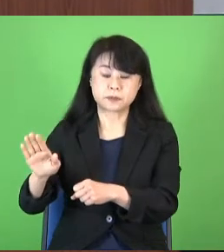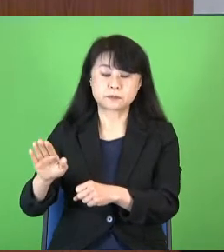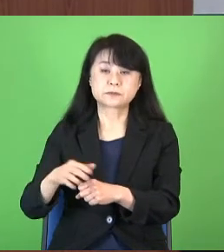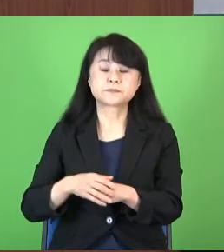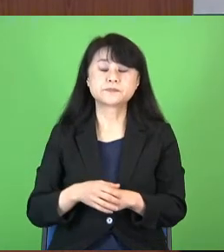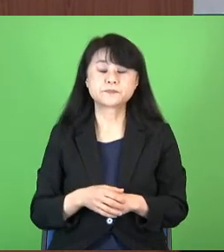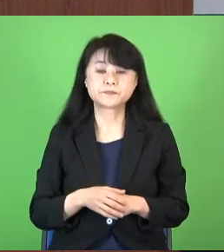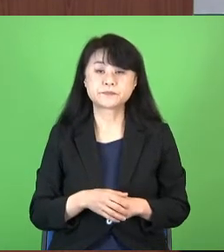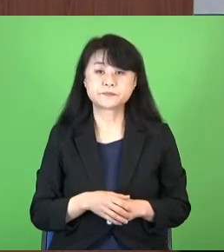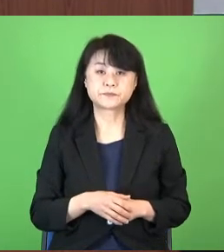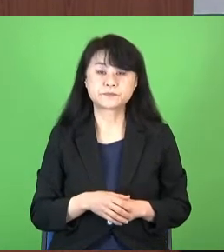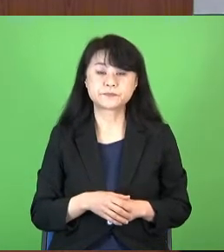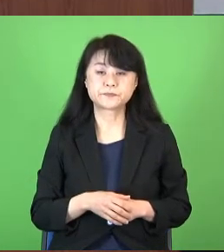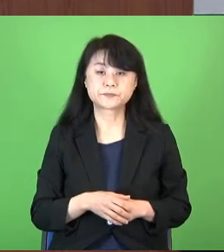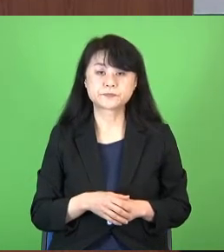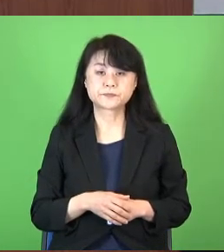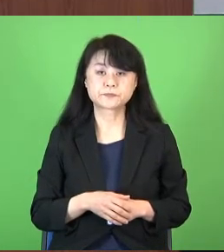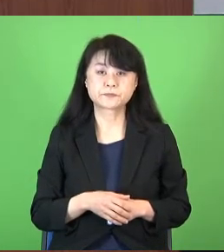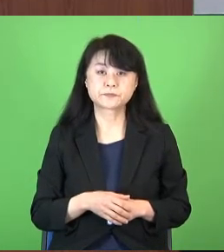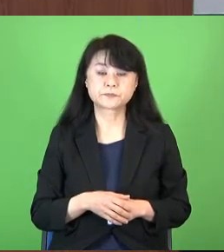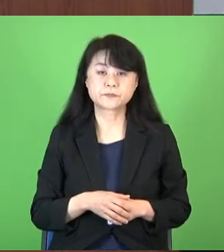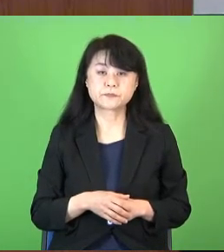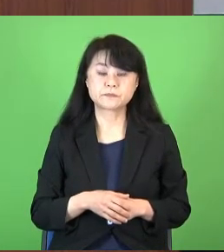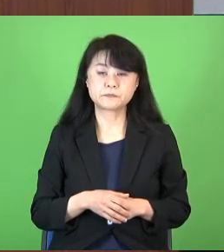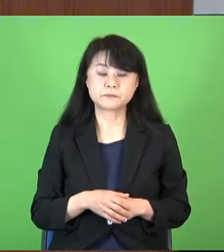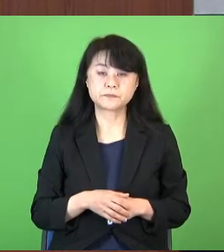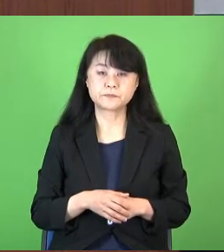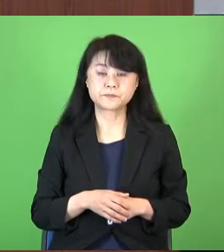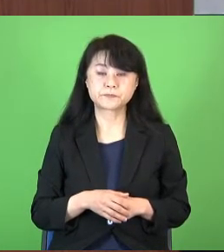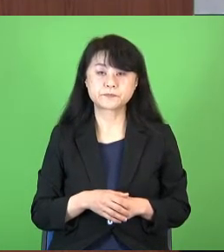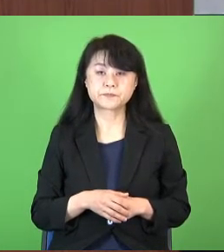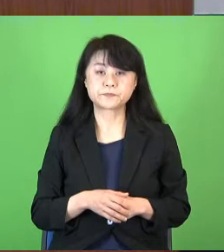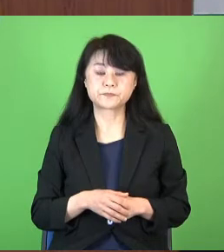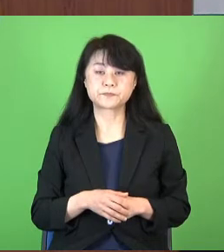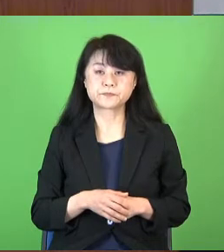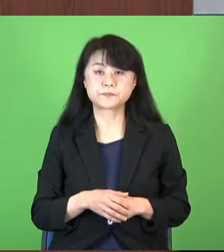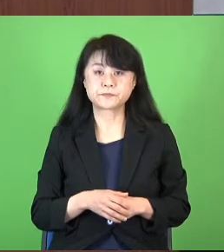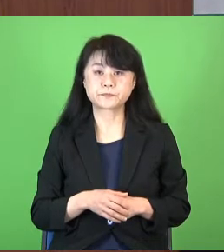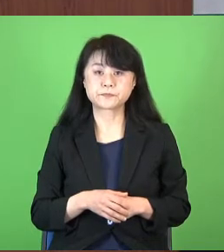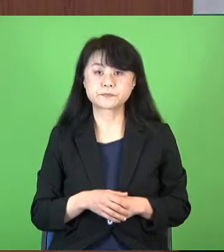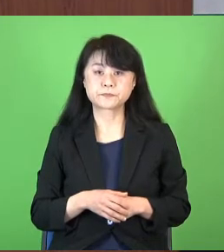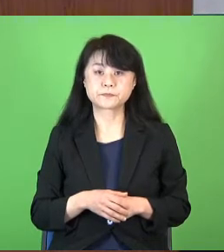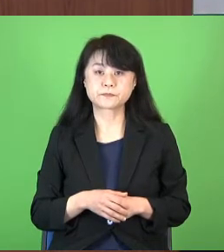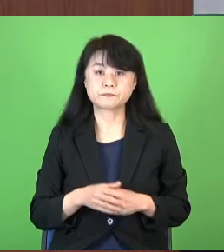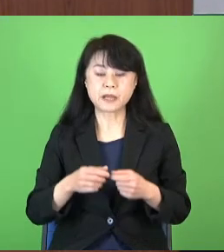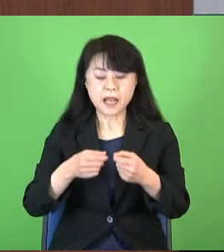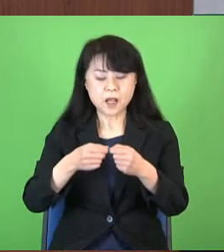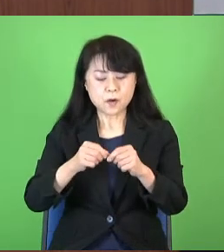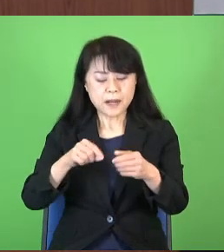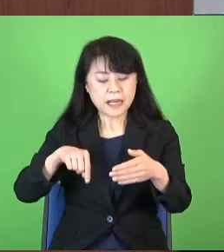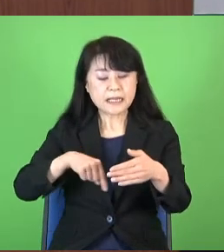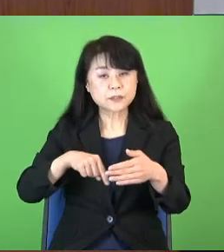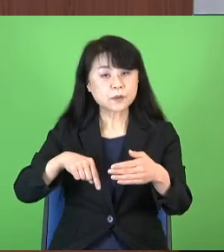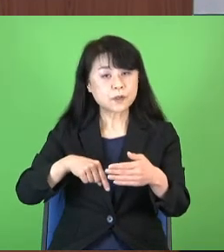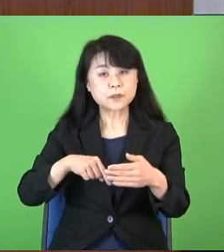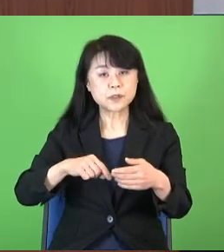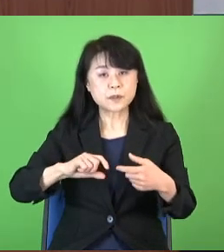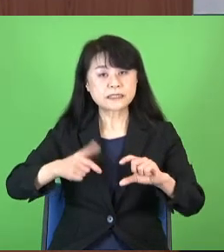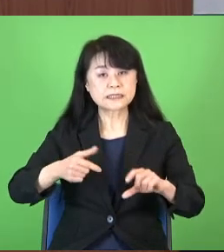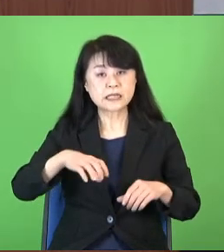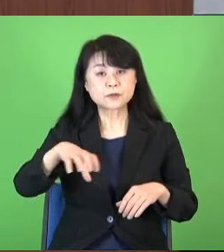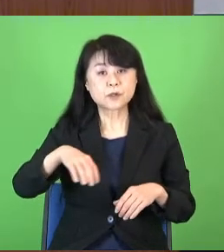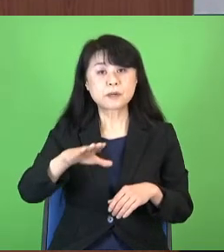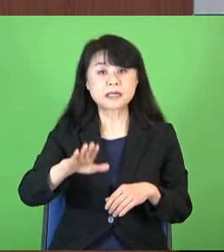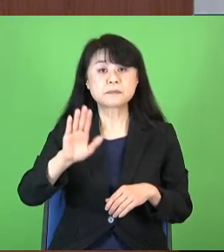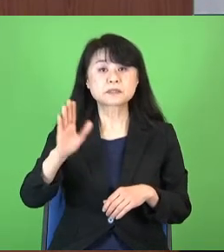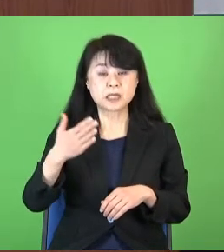そしていずれも本県とマー君x が詳細のところではあの対応が分かれること